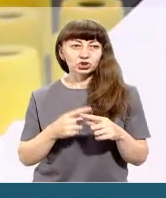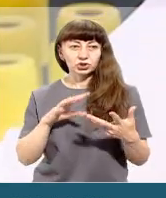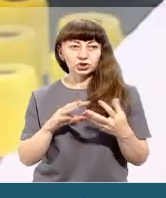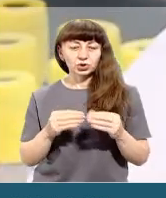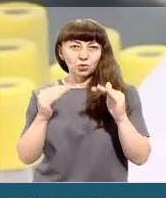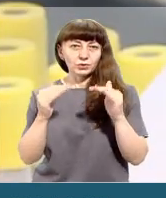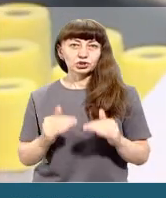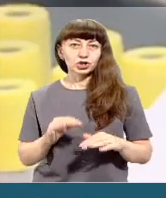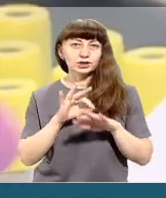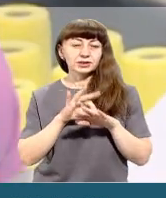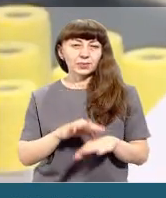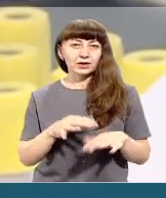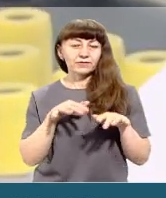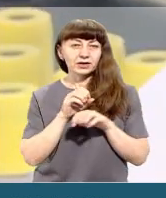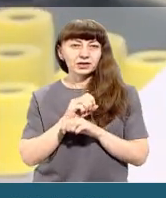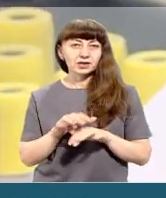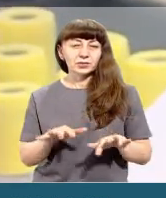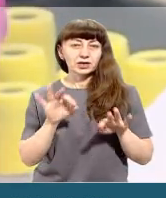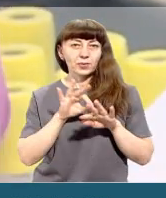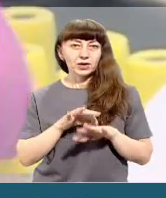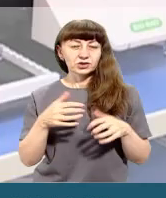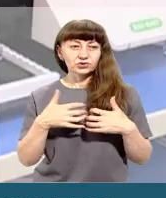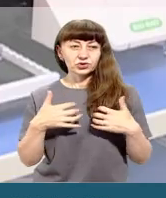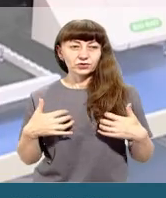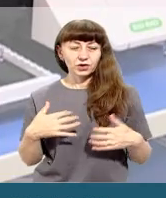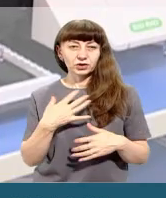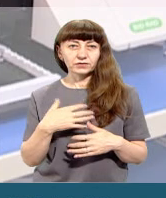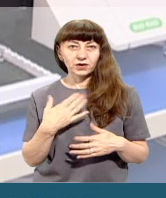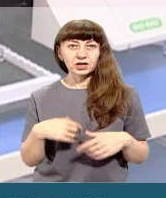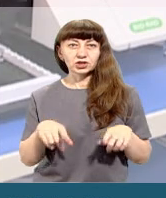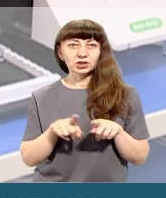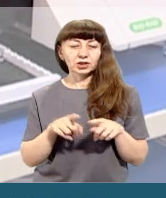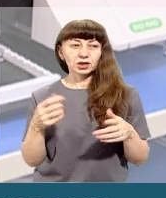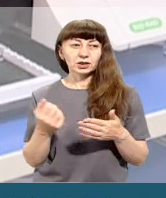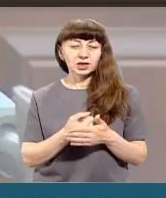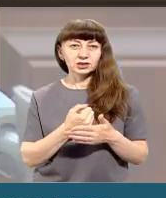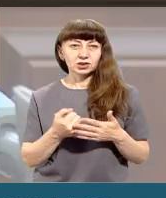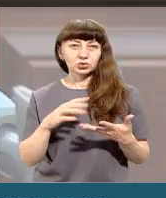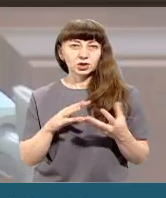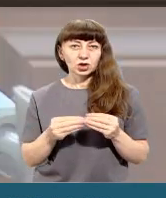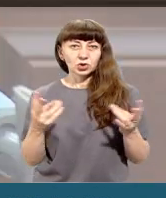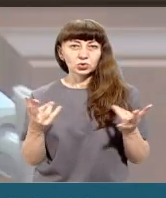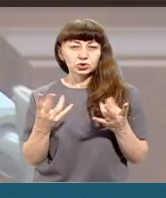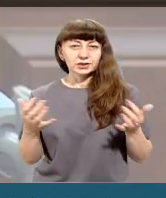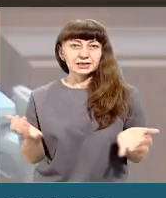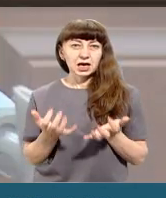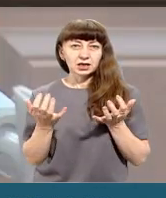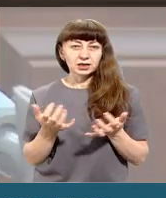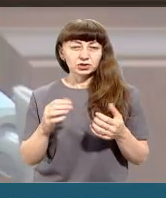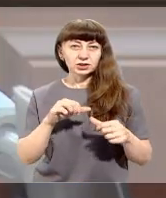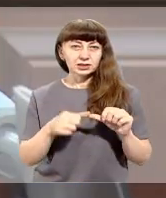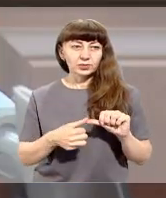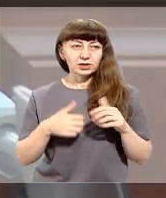динамику в снижении зараженности животных опасными заболеваниями. Важно не растерять достигнутые показатели. С целью сохранения